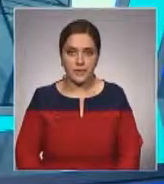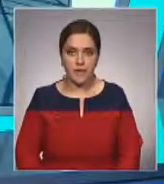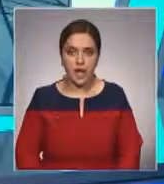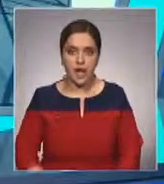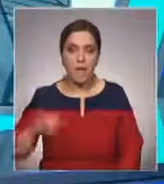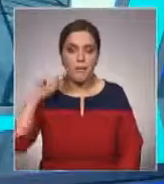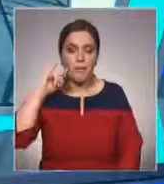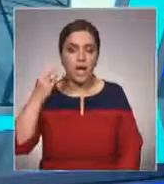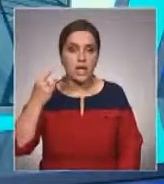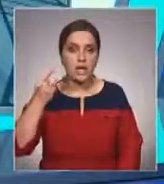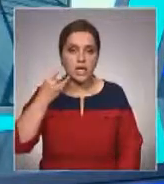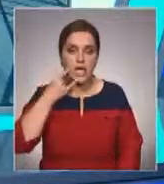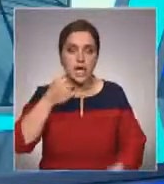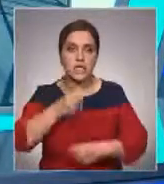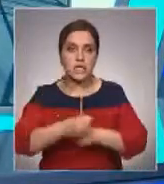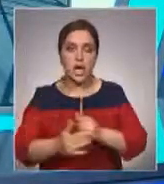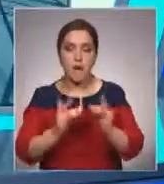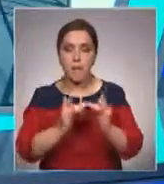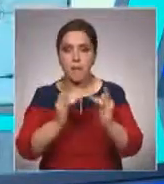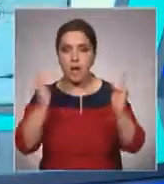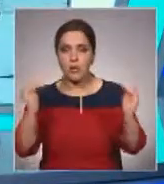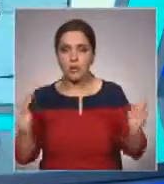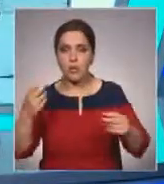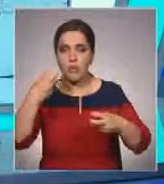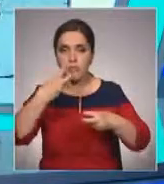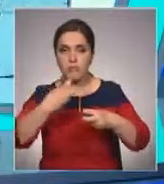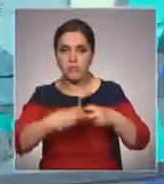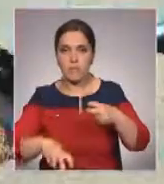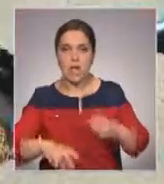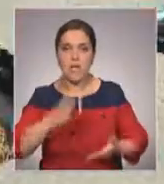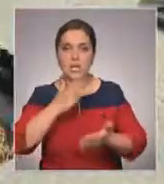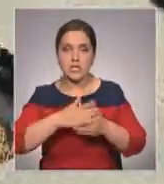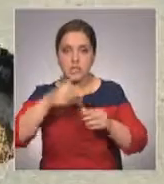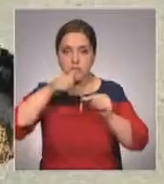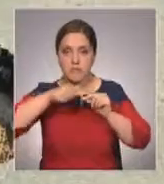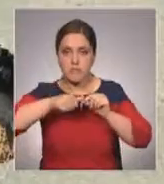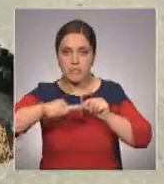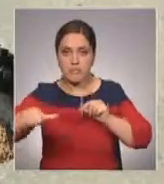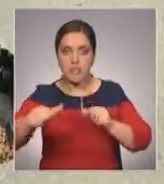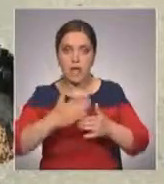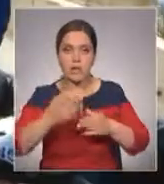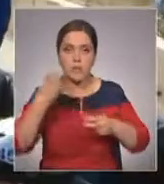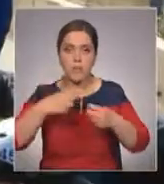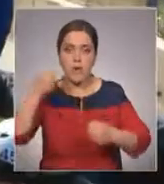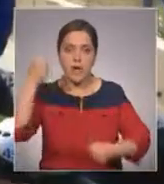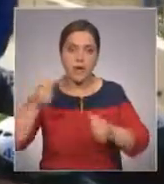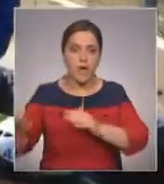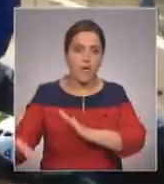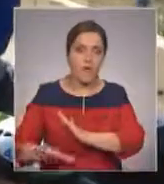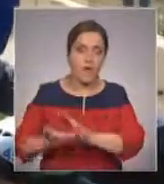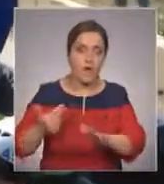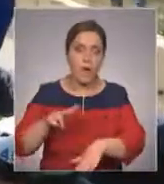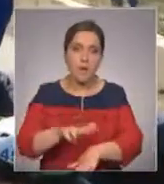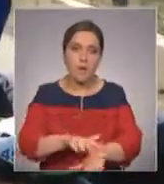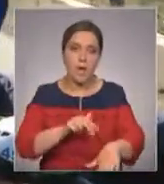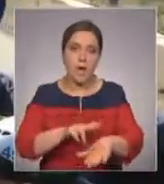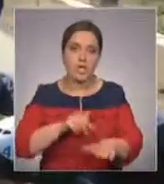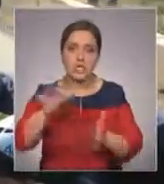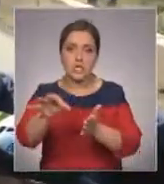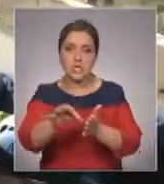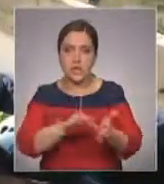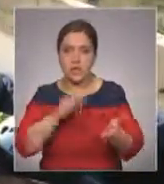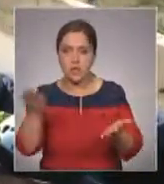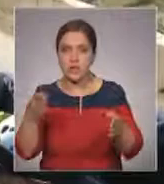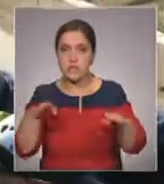В Павлодаре на центральном мосту провалился асфальт. Обрушение дорожного покрытия вовремя заметили водители и вызвали полицейских, которые немедленно